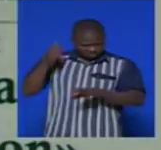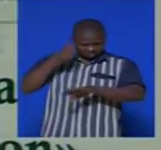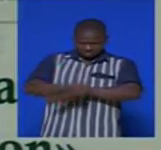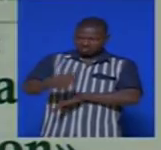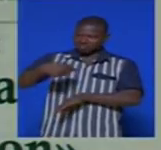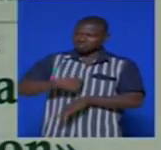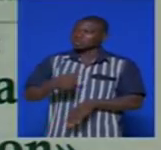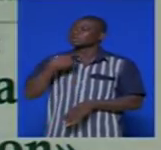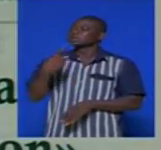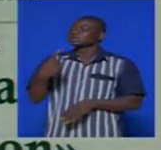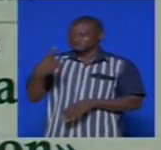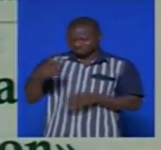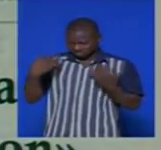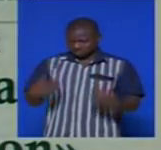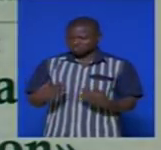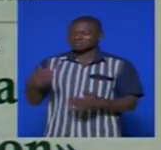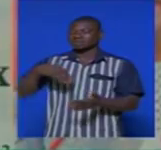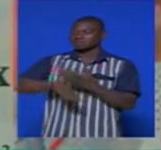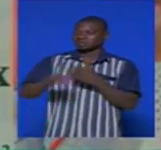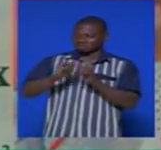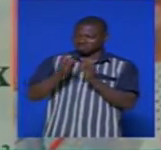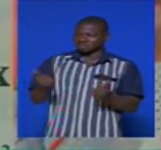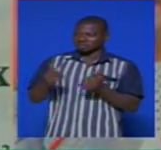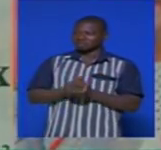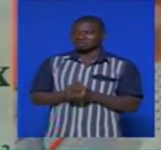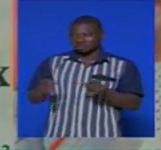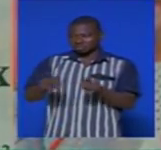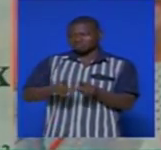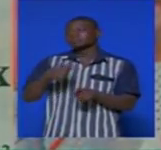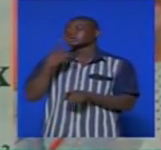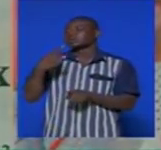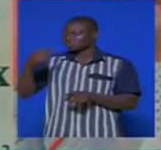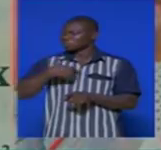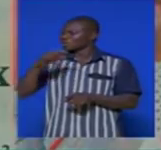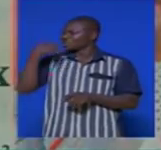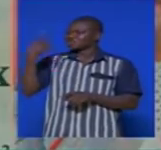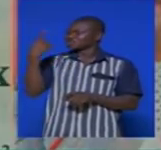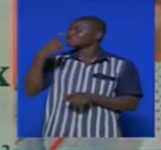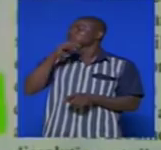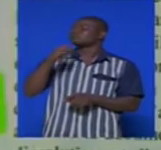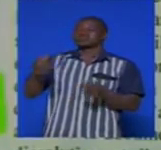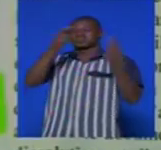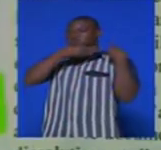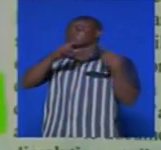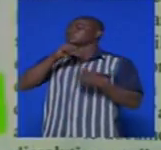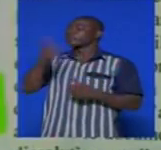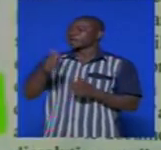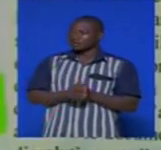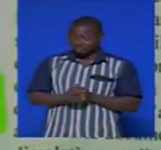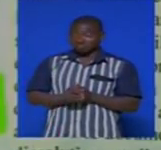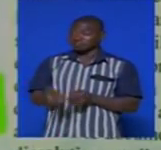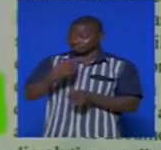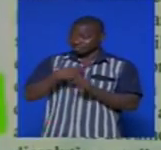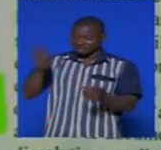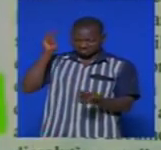dans Aujourd'hui au Faso, comme pour dire, je ne suis pas le seul à porter entièrement le chapeau. Et justement,